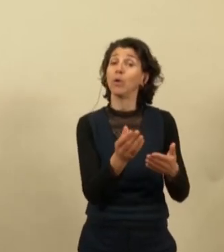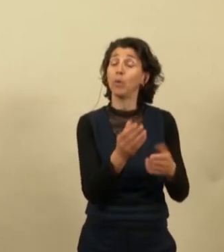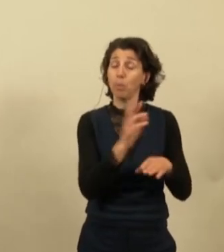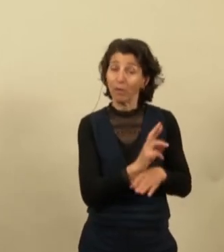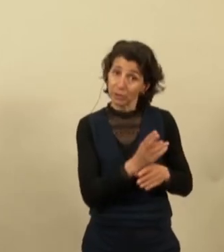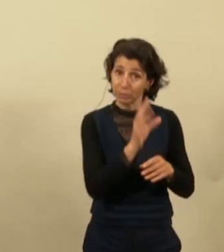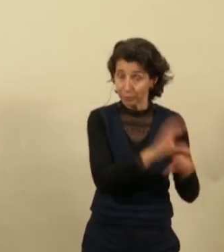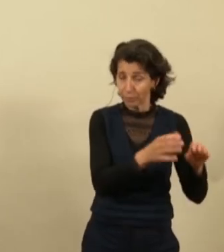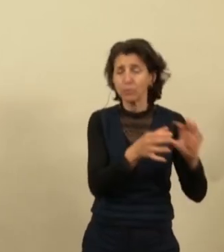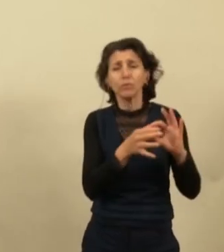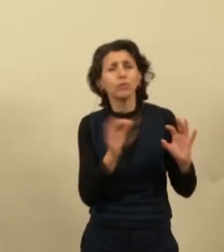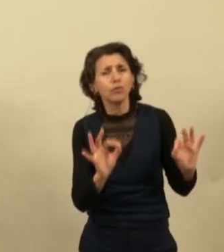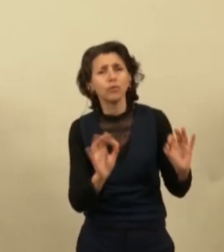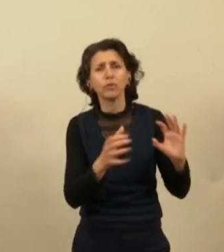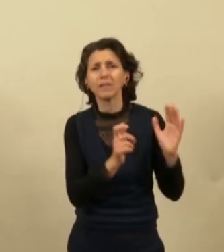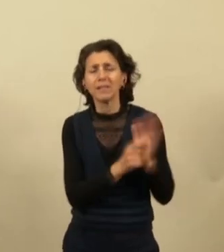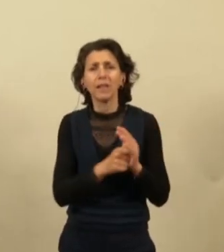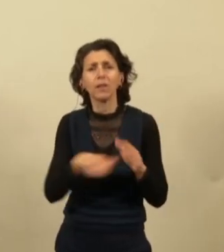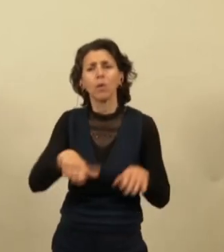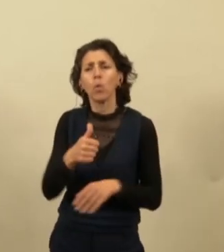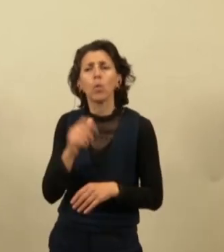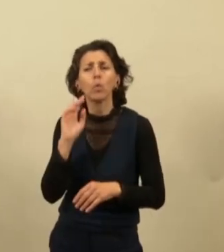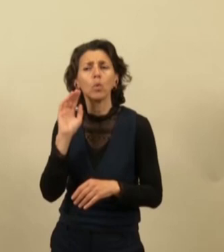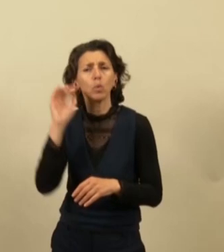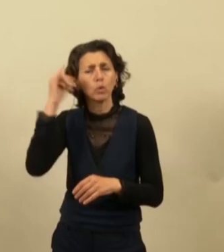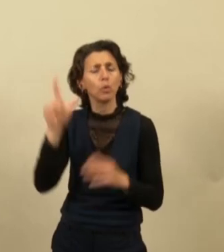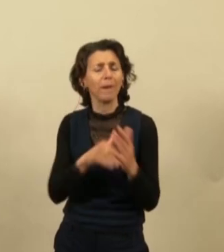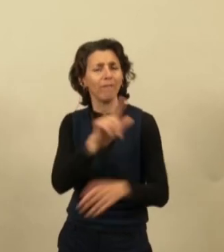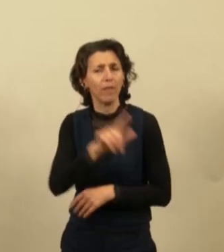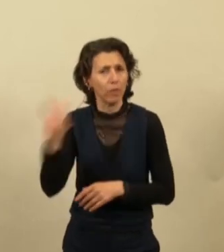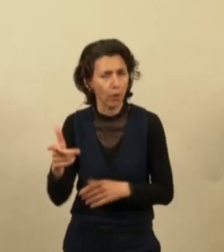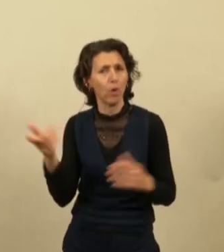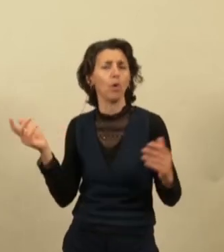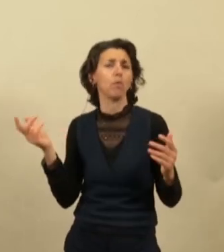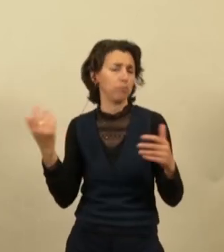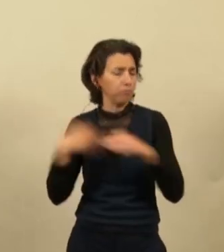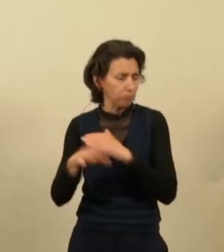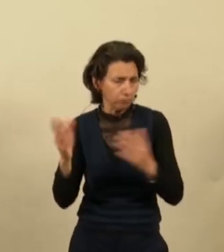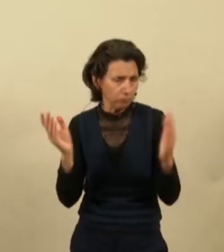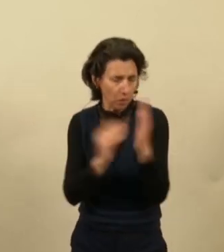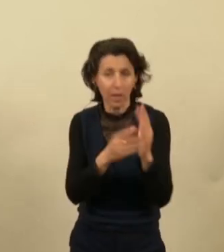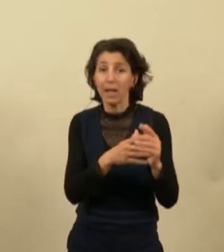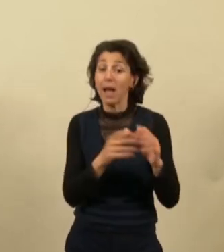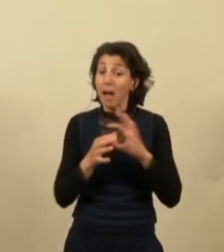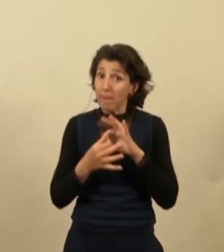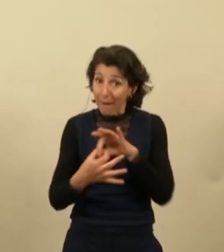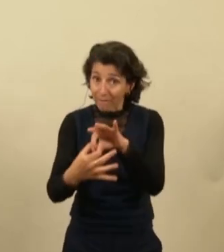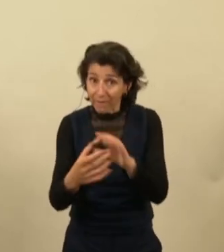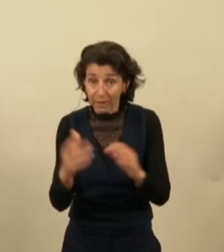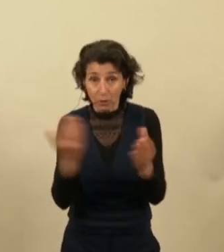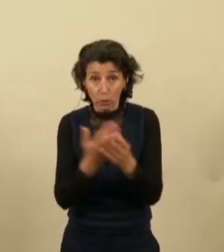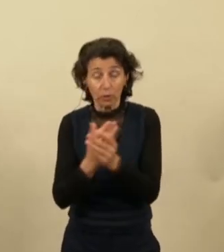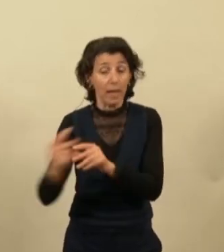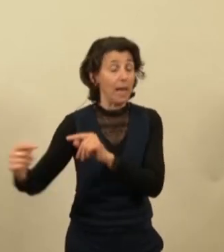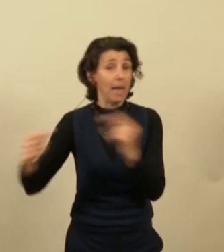municipal du 11 juillet 2022 et ce dossier fait l'objet aujourd'hui d'un recours entre